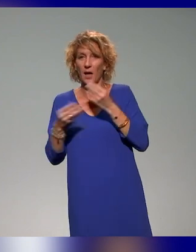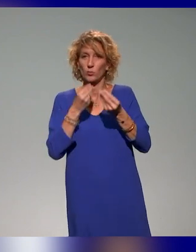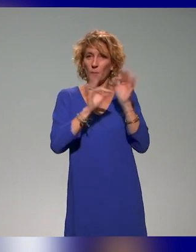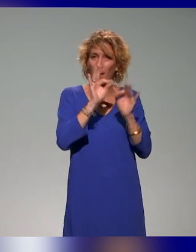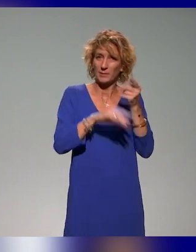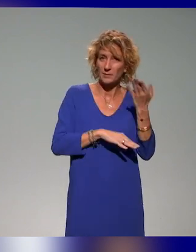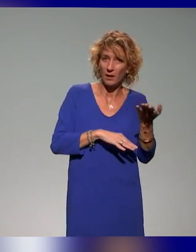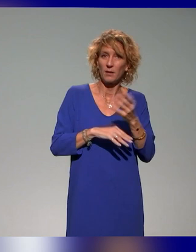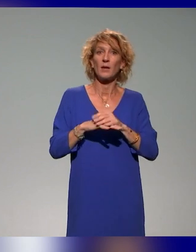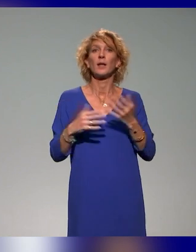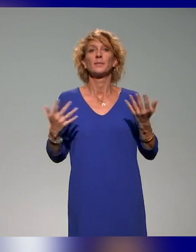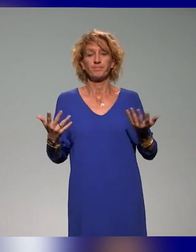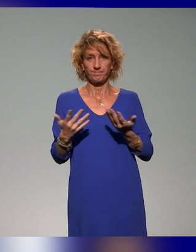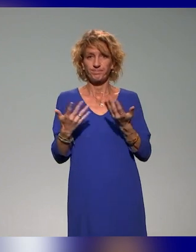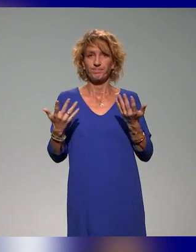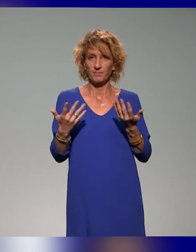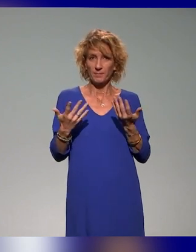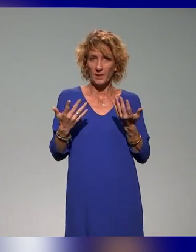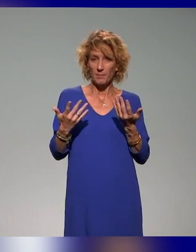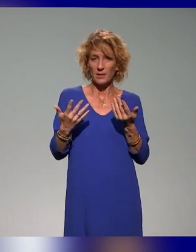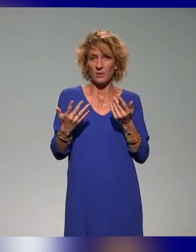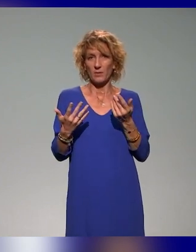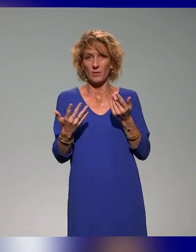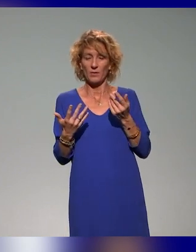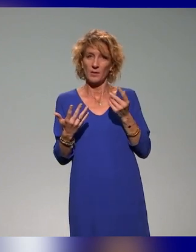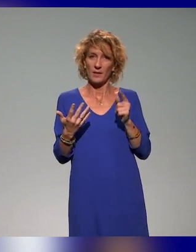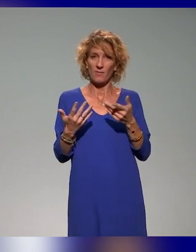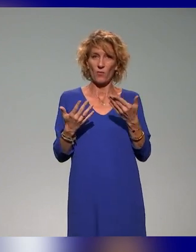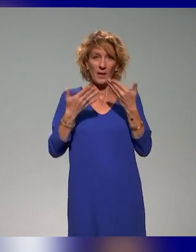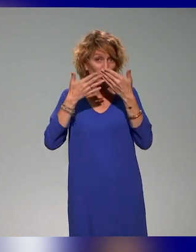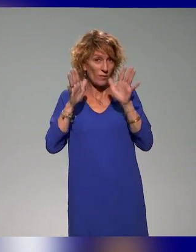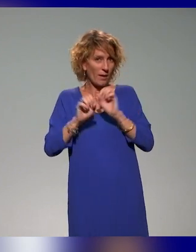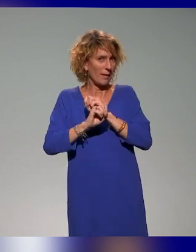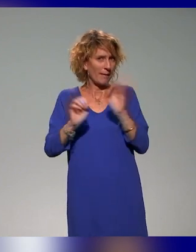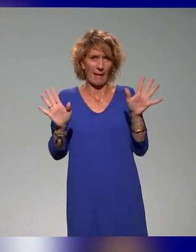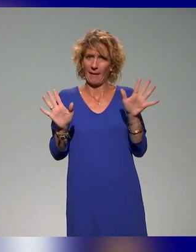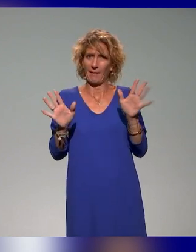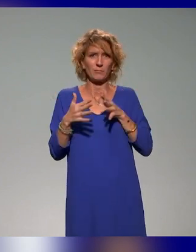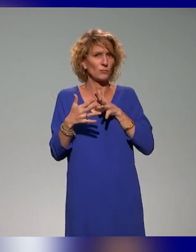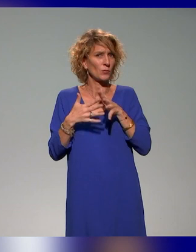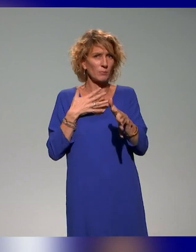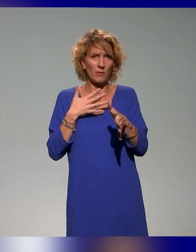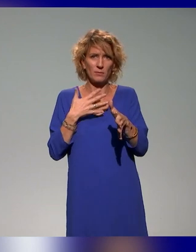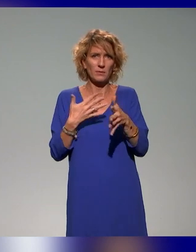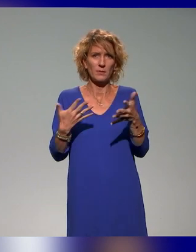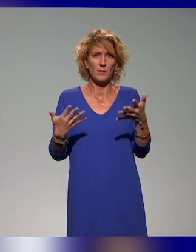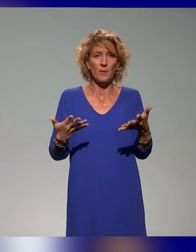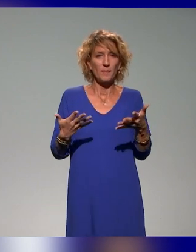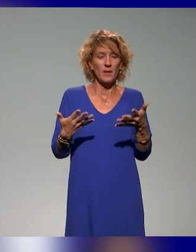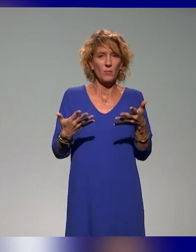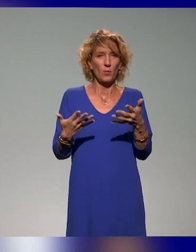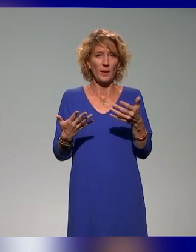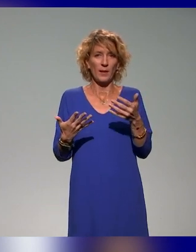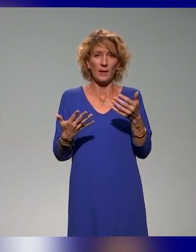que il faut rester quand même très ouvert et très transparent, et ça permet aussi de remonter les